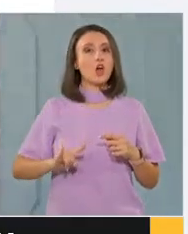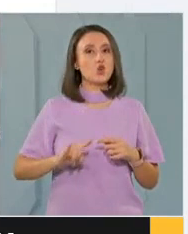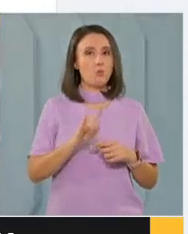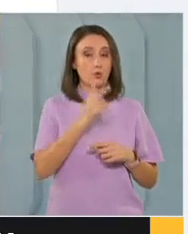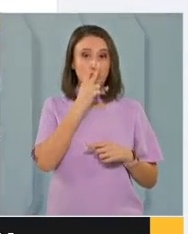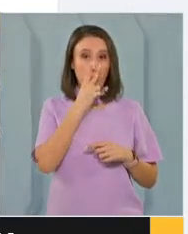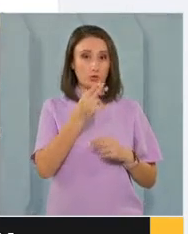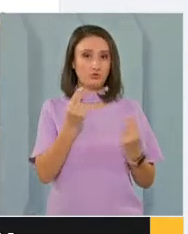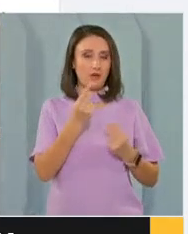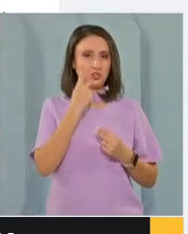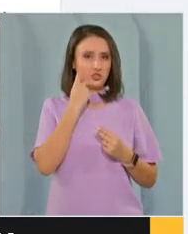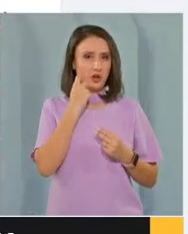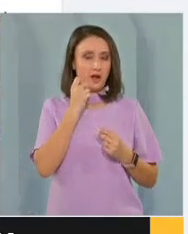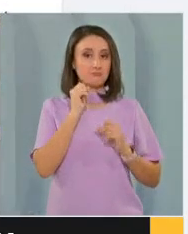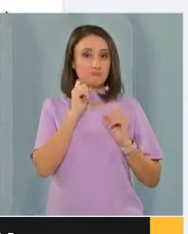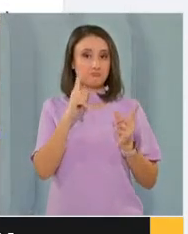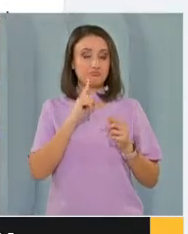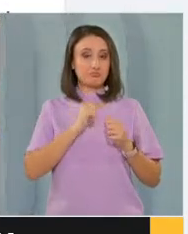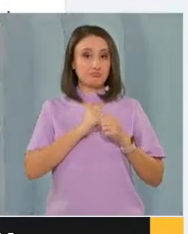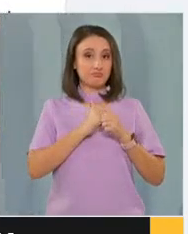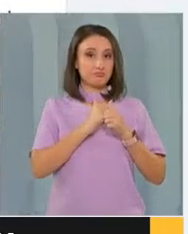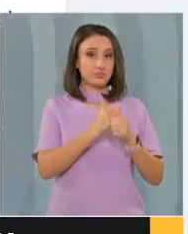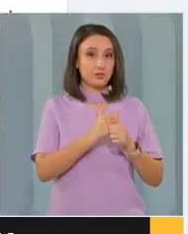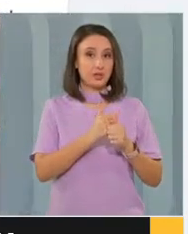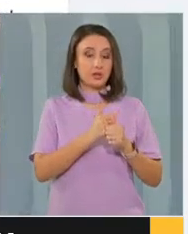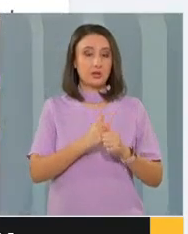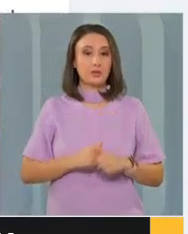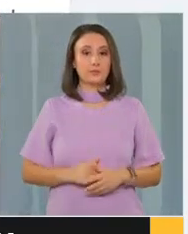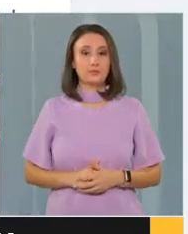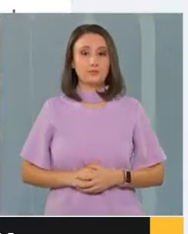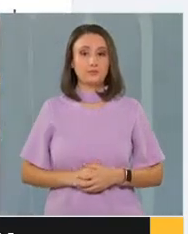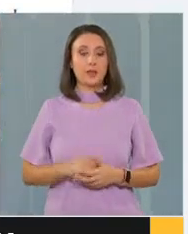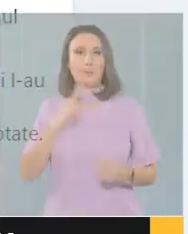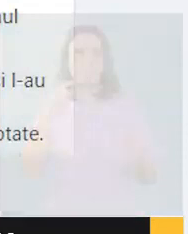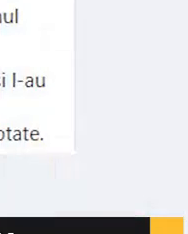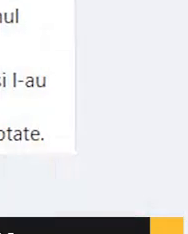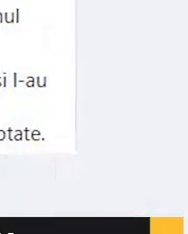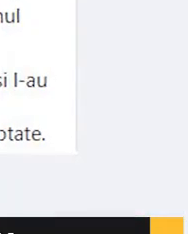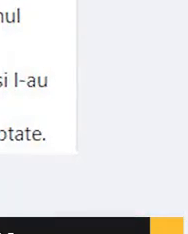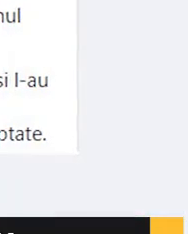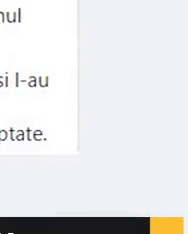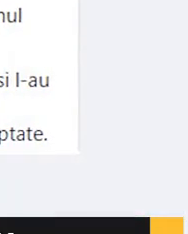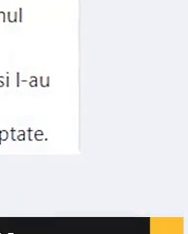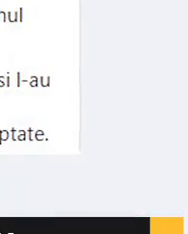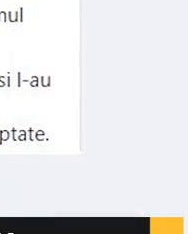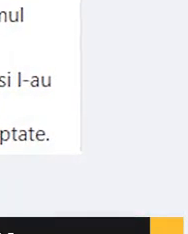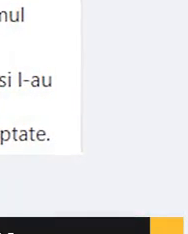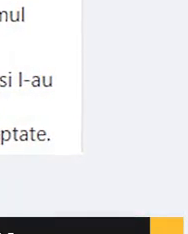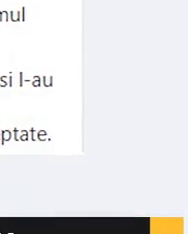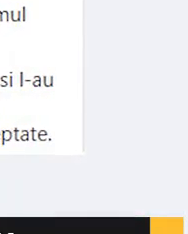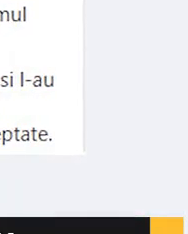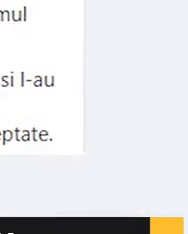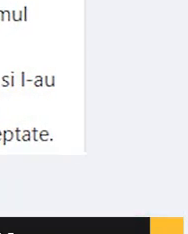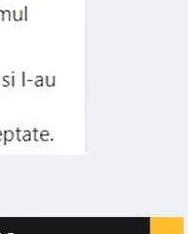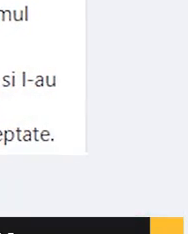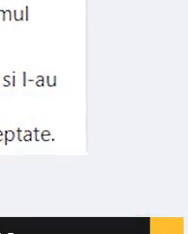am asistat la o tentativă nemai întâlnită de hărțuire și intimidare a lui George Simion împotriva mea. Nu mă voi lăsa intimidat de acest personaj, de